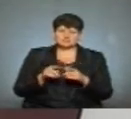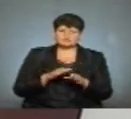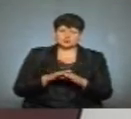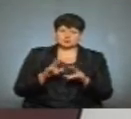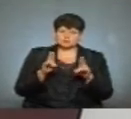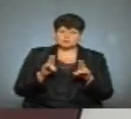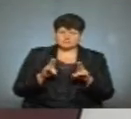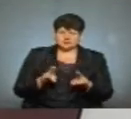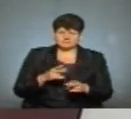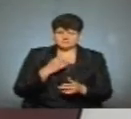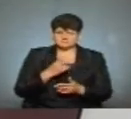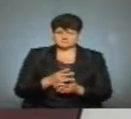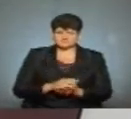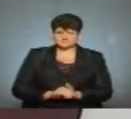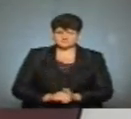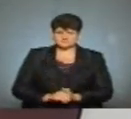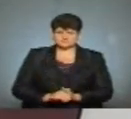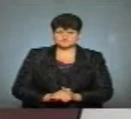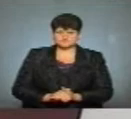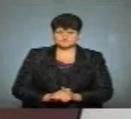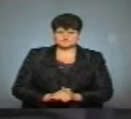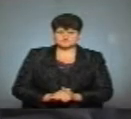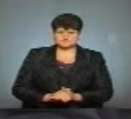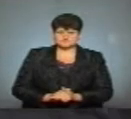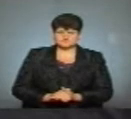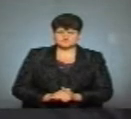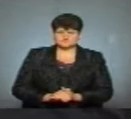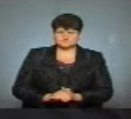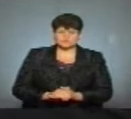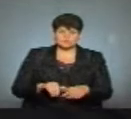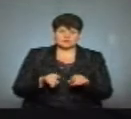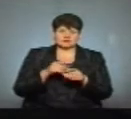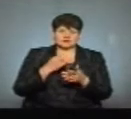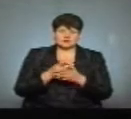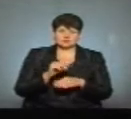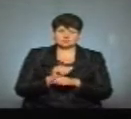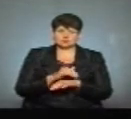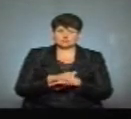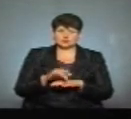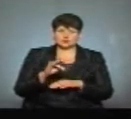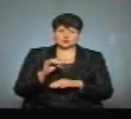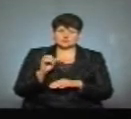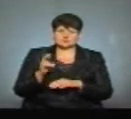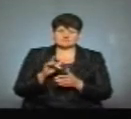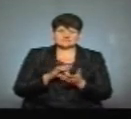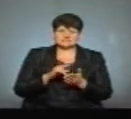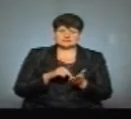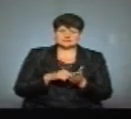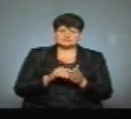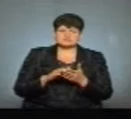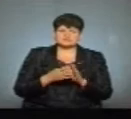правил карантину? Анастасія Чечко бачила. Ось так виглядає зупинка на вулиці Руській, що у центрі міста, станом